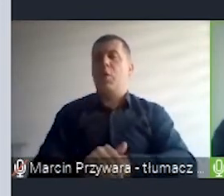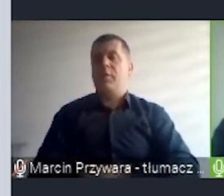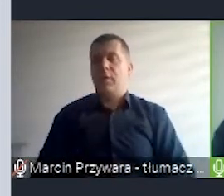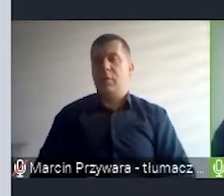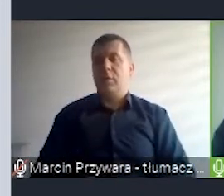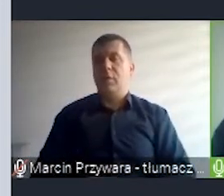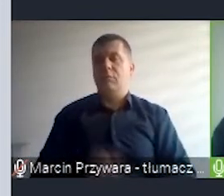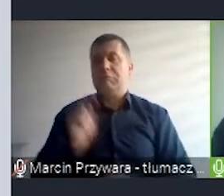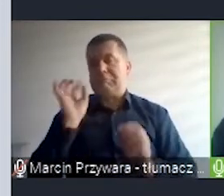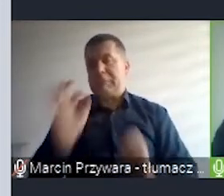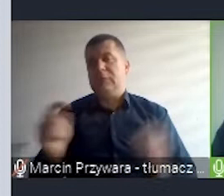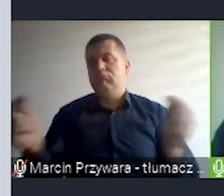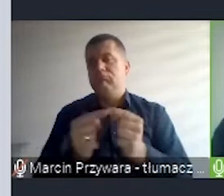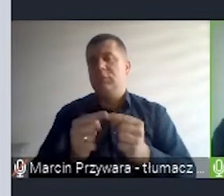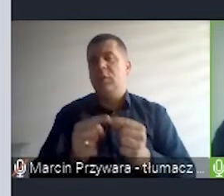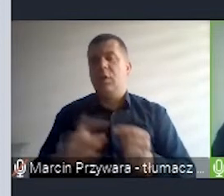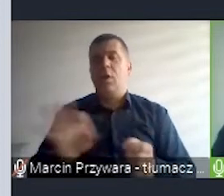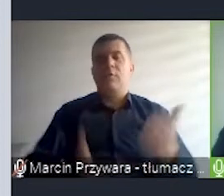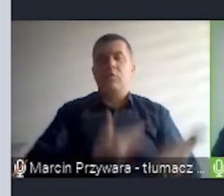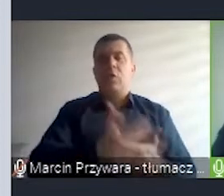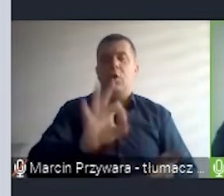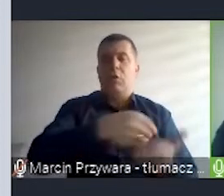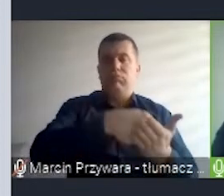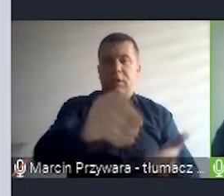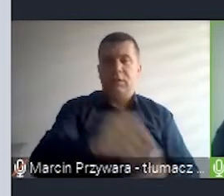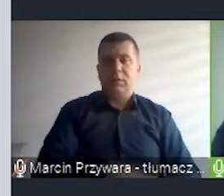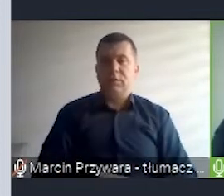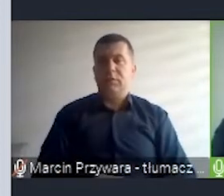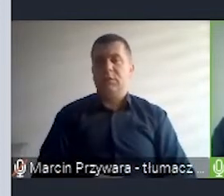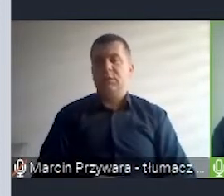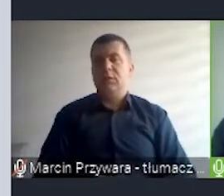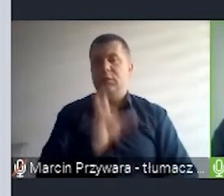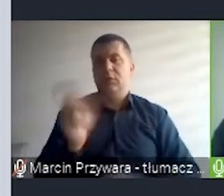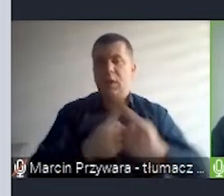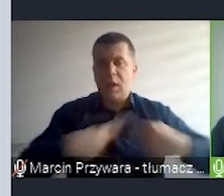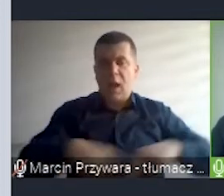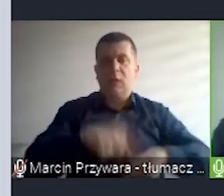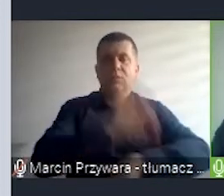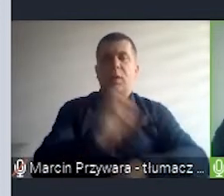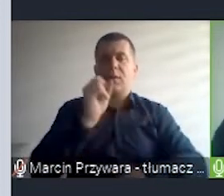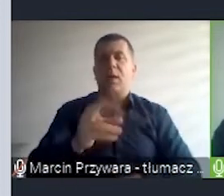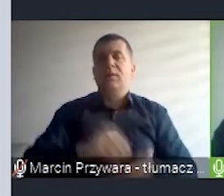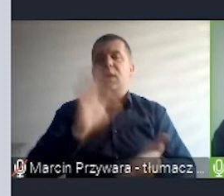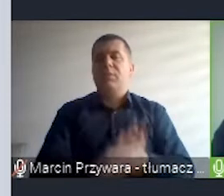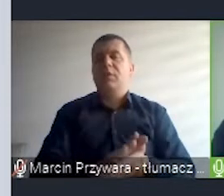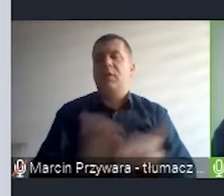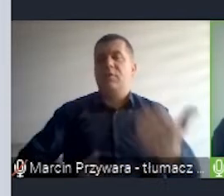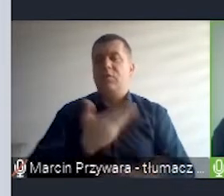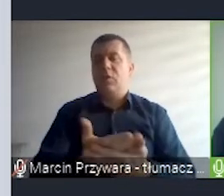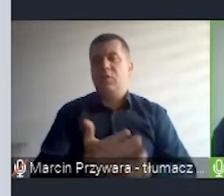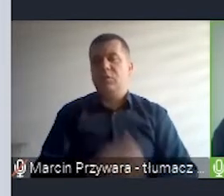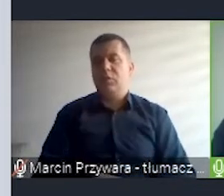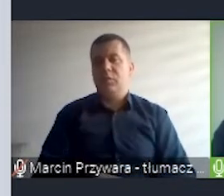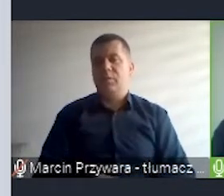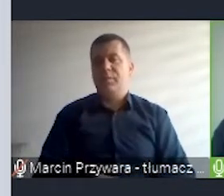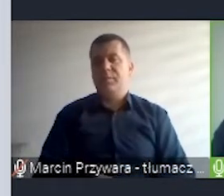i odpowiada wnioskom o płatność. Czyli czy realizuję projekt tak, jak zapisałem we wniosku